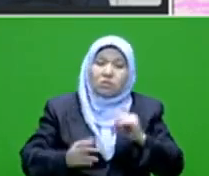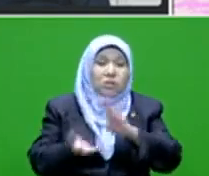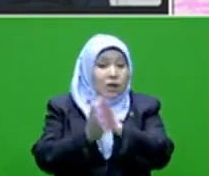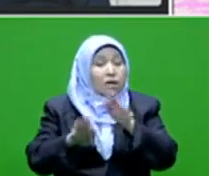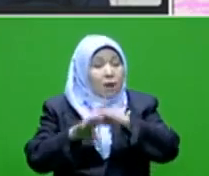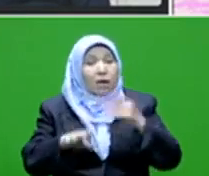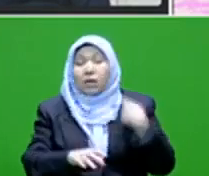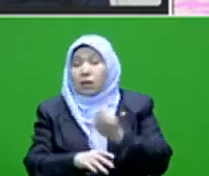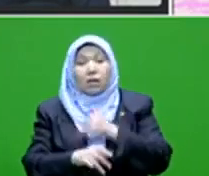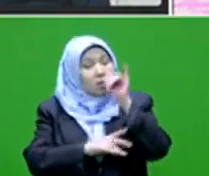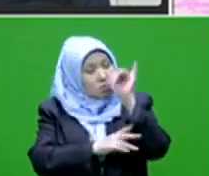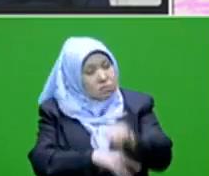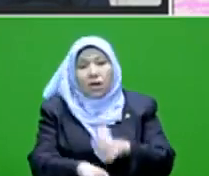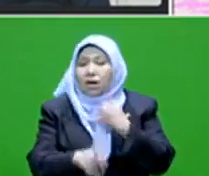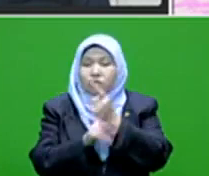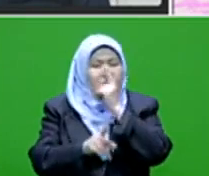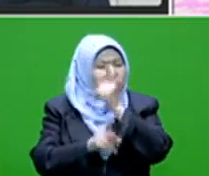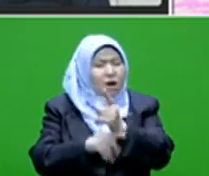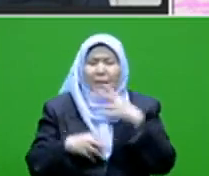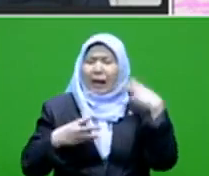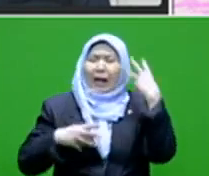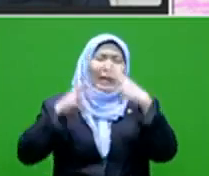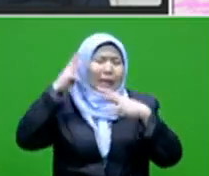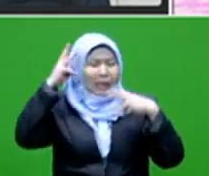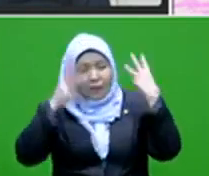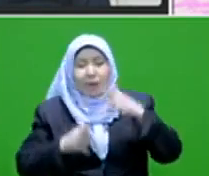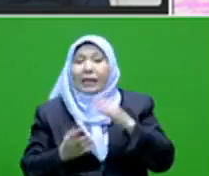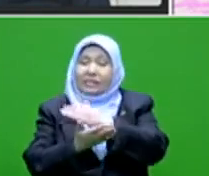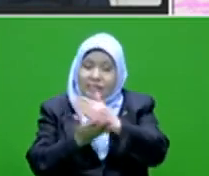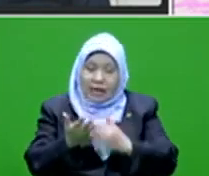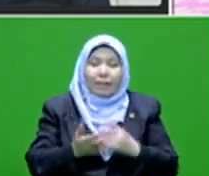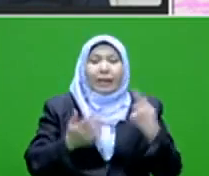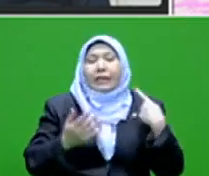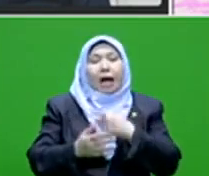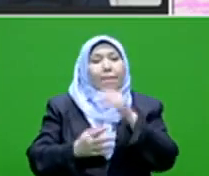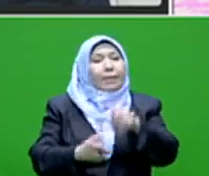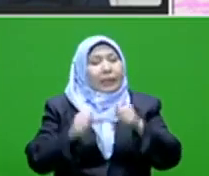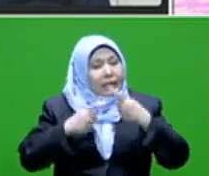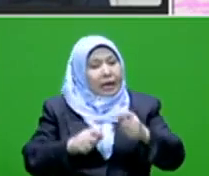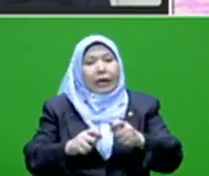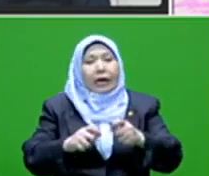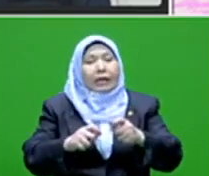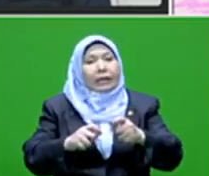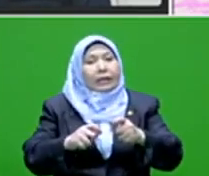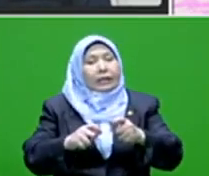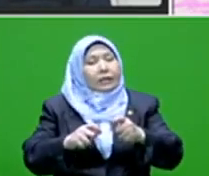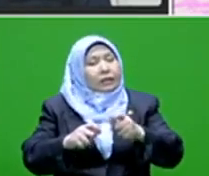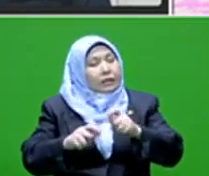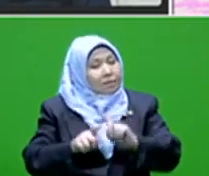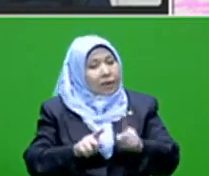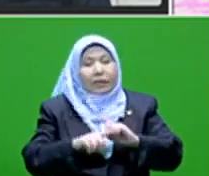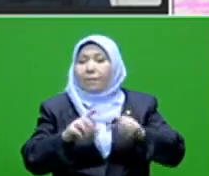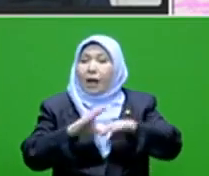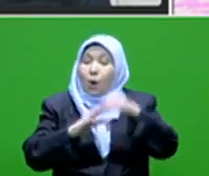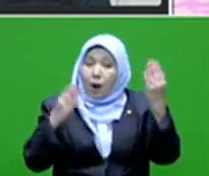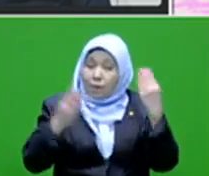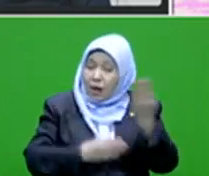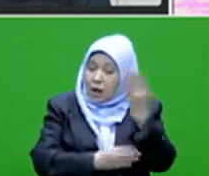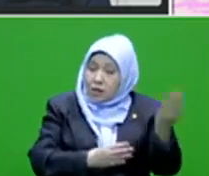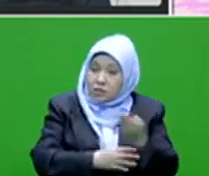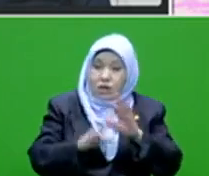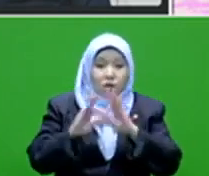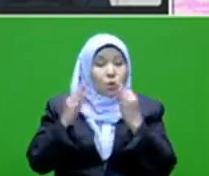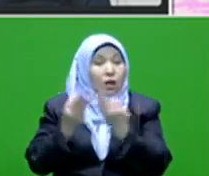kita, memang akan jiwa kacau dan setengah daripada kita akan ambil tindakan yang drastik. Tapi luar biasa keluarga ini,